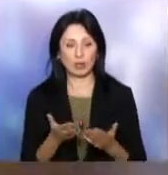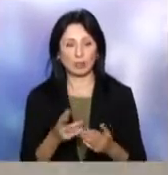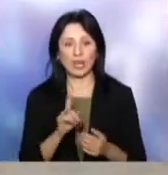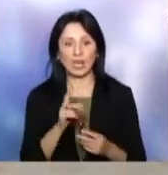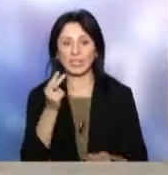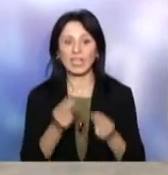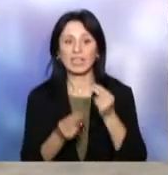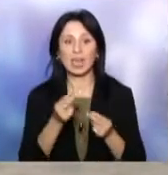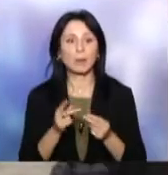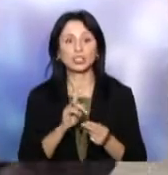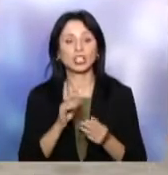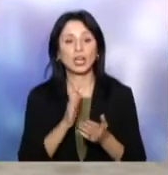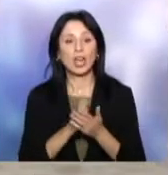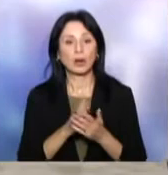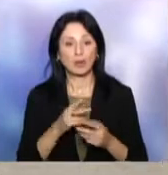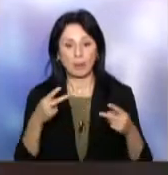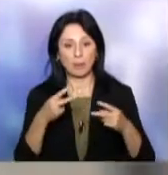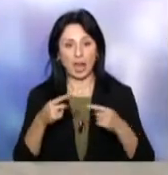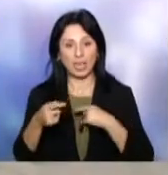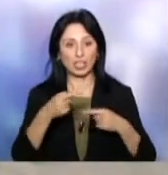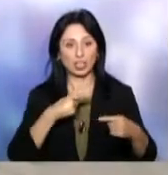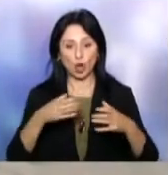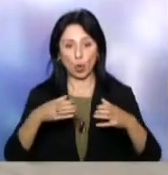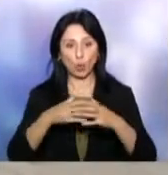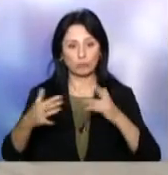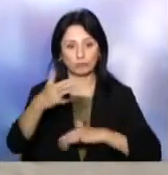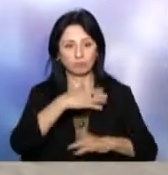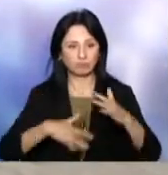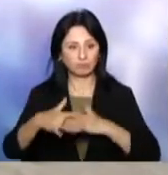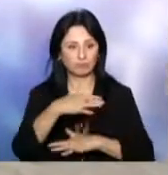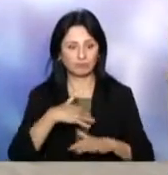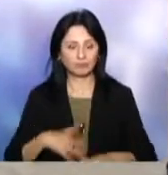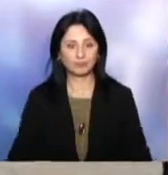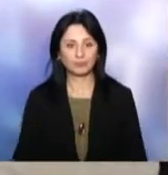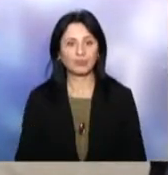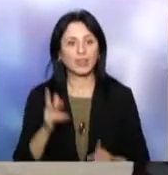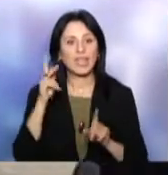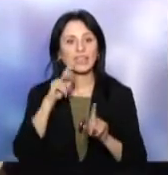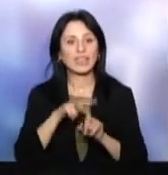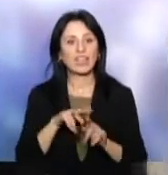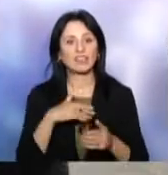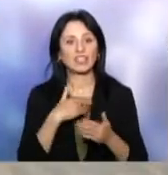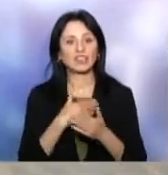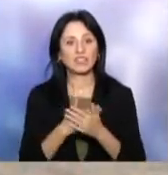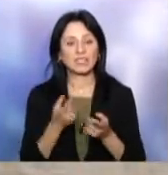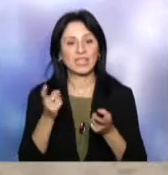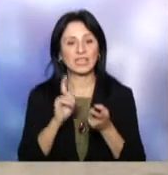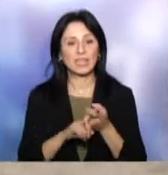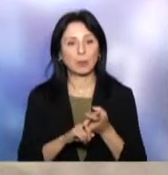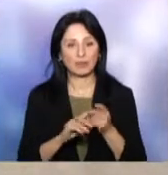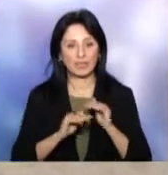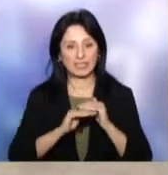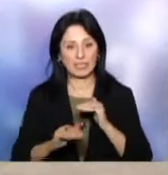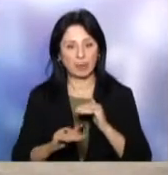რადგან თამაში გულისხმობს პარტნიორის ან მთელი გუნდის ჩართულობას. დატვირთვის ინტენსივობა დამოკიდებულია